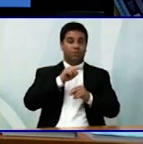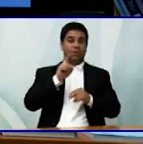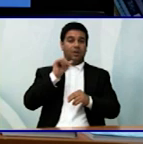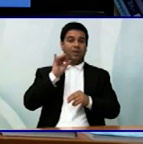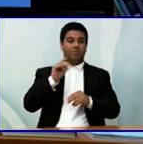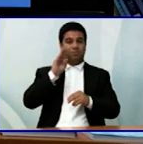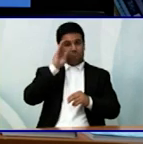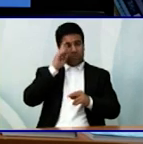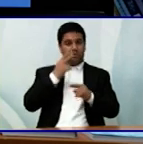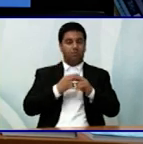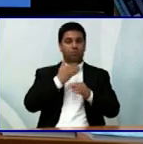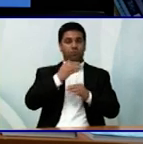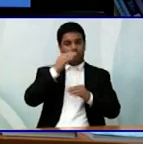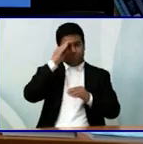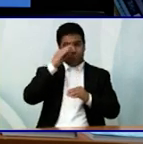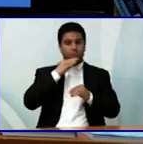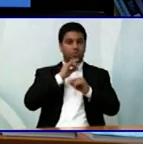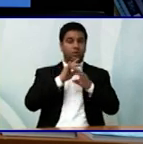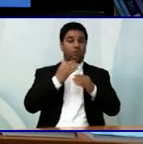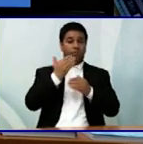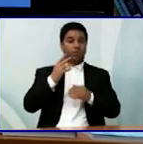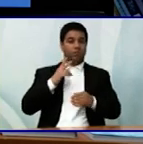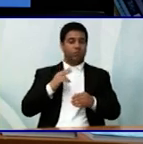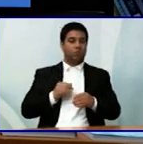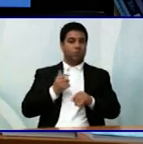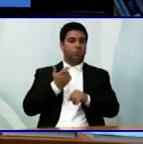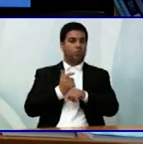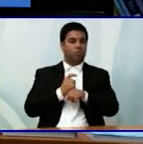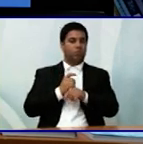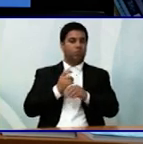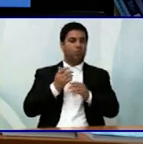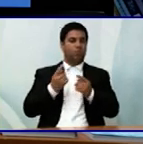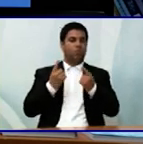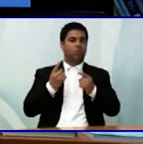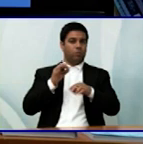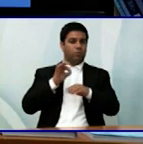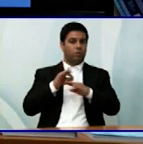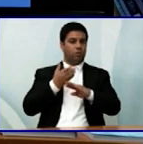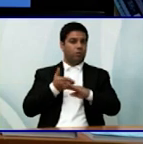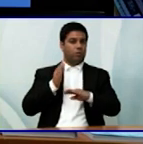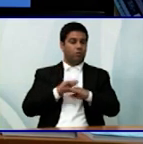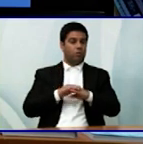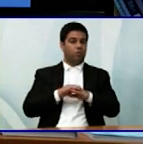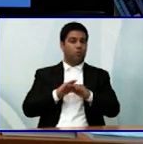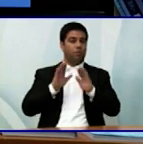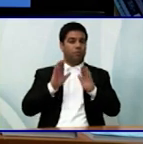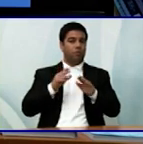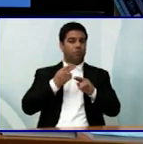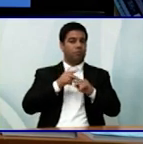hakim qizning otasiga: "Qizingiz bedavo dardga uchrabdi.